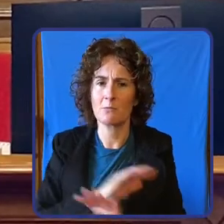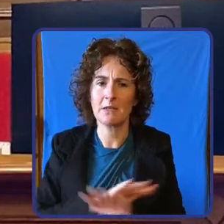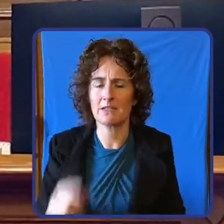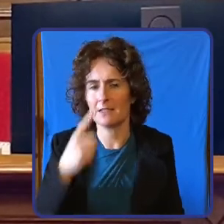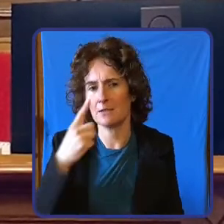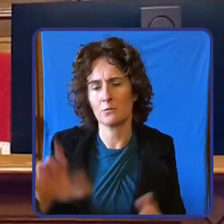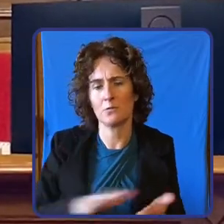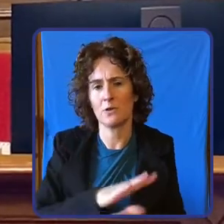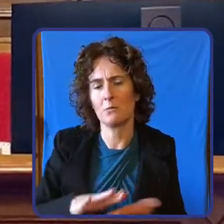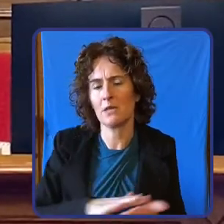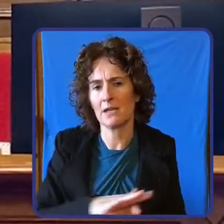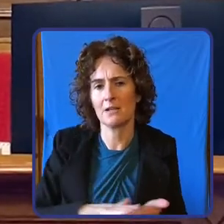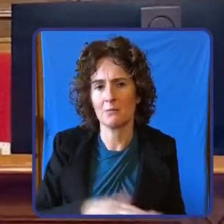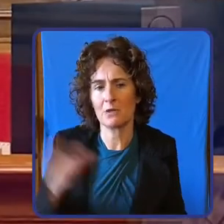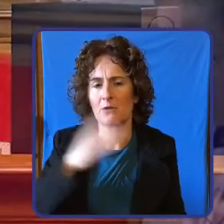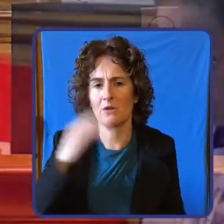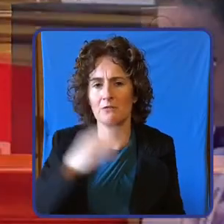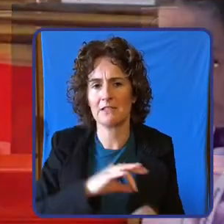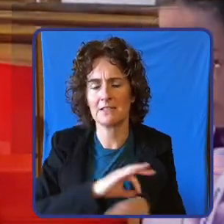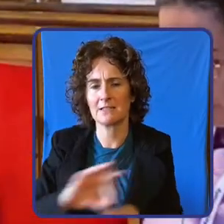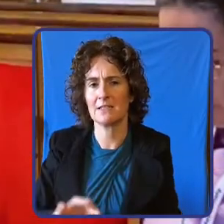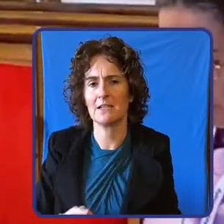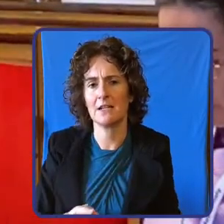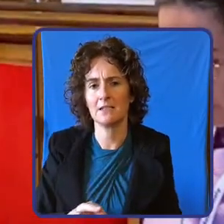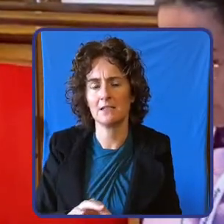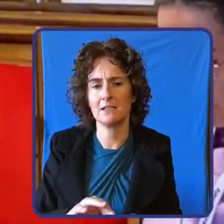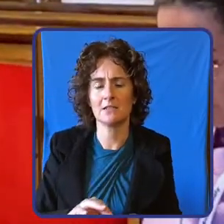Hódmezővásárhelyen. Cseri Tamás képviselő.